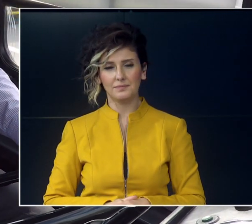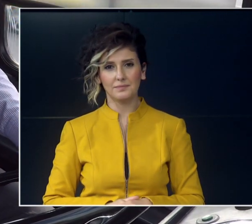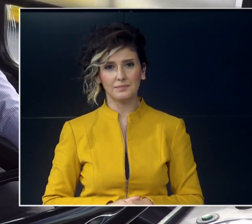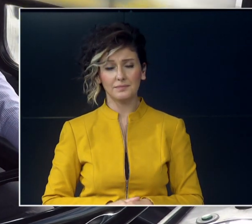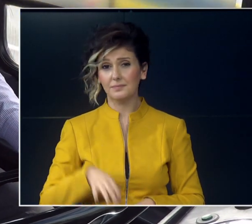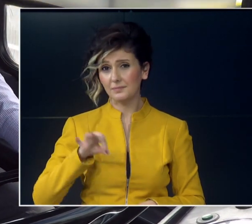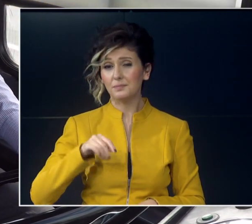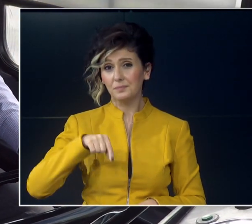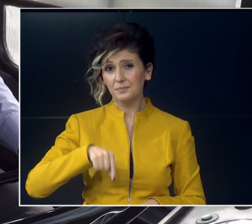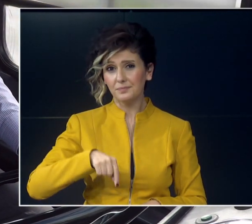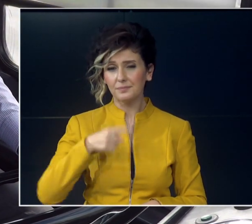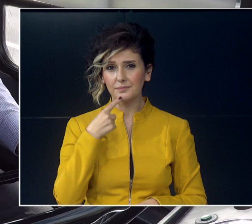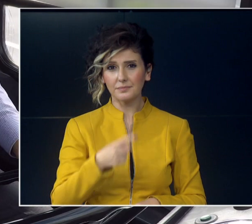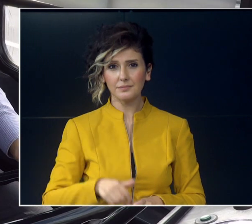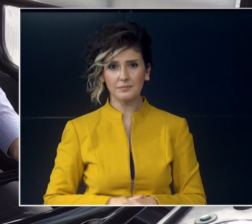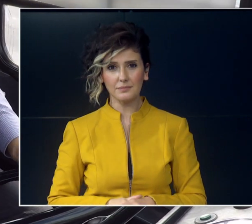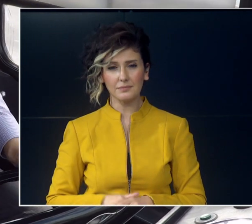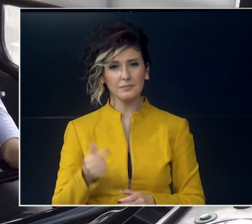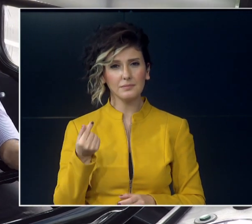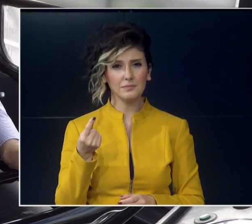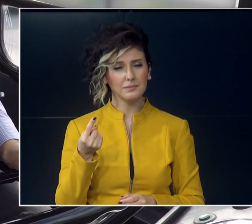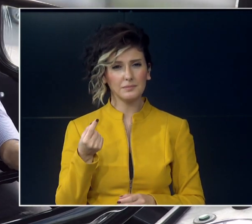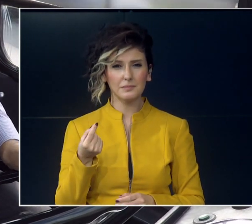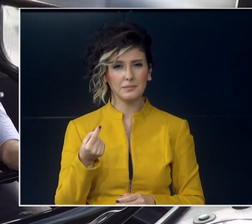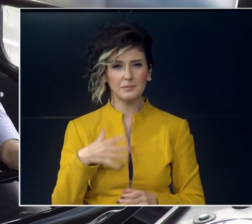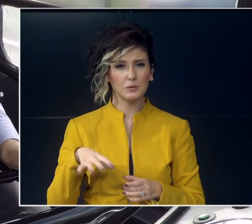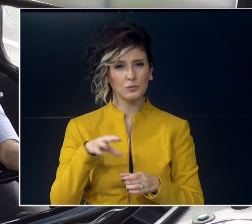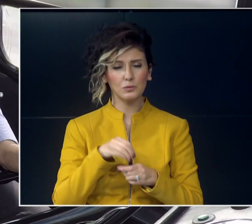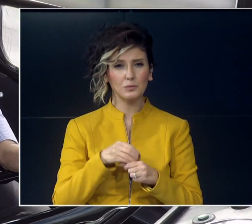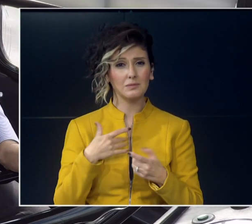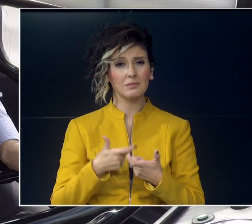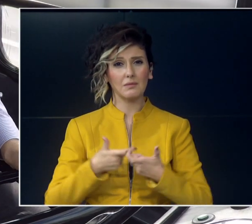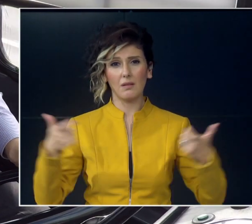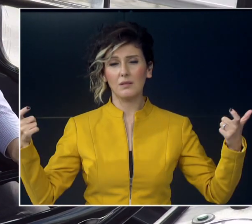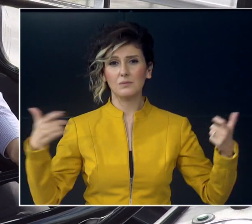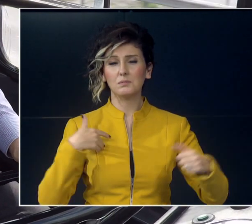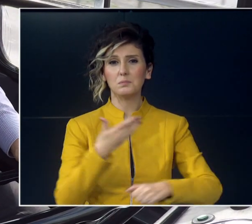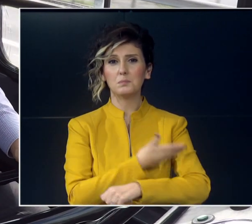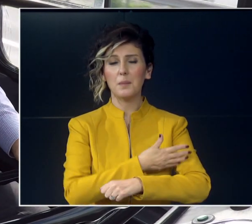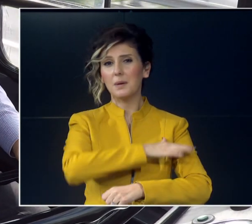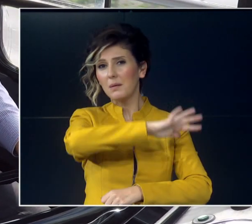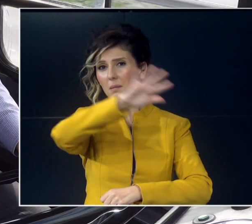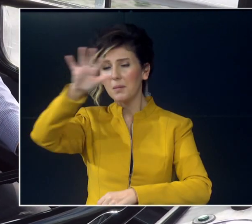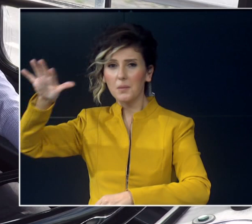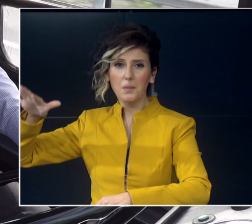Ben şimdi burada biraz bütün, daha geniş bütün memleketin